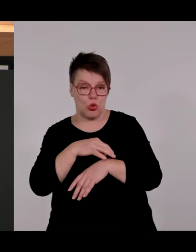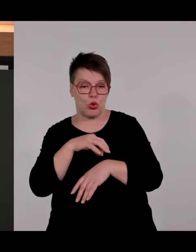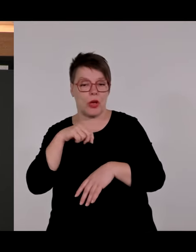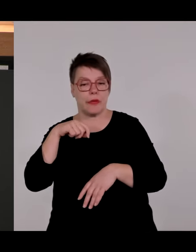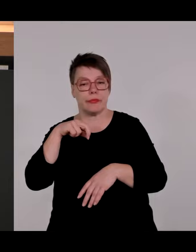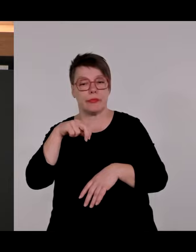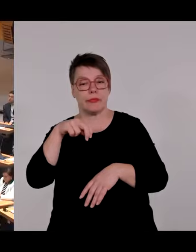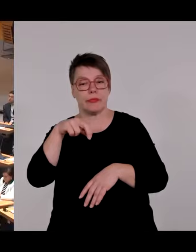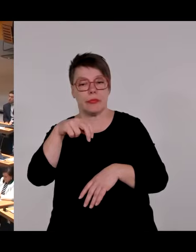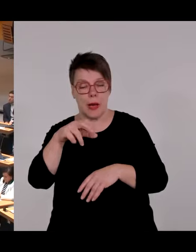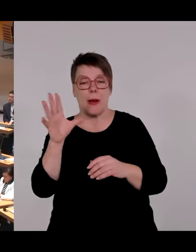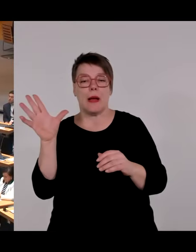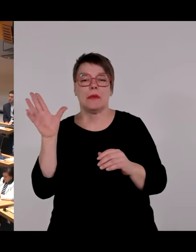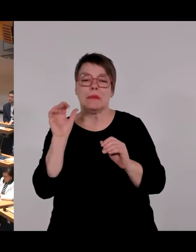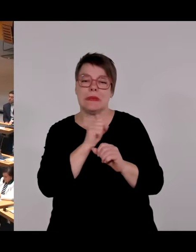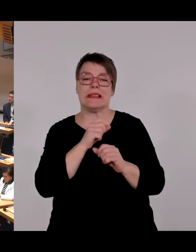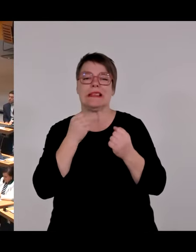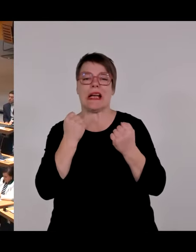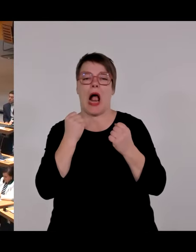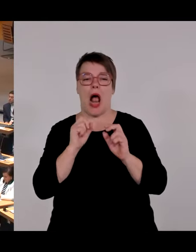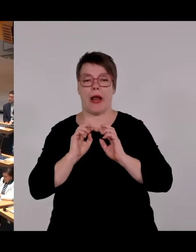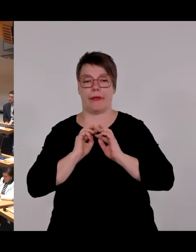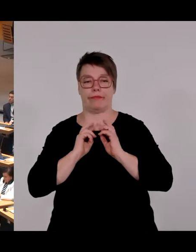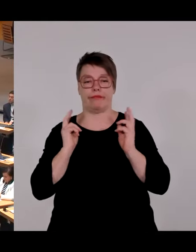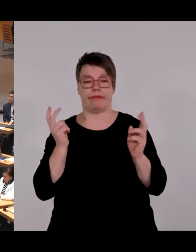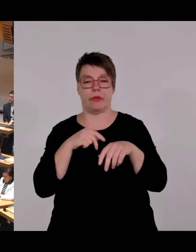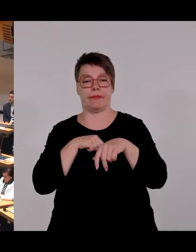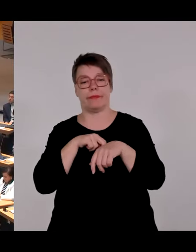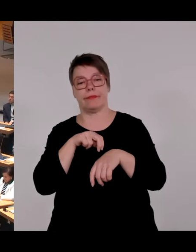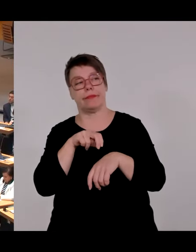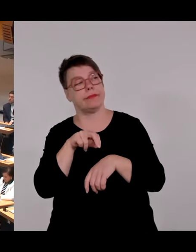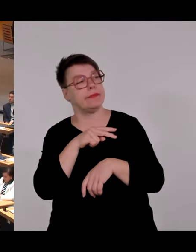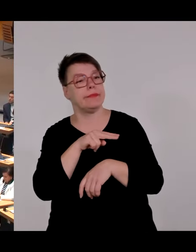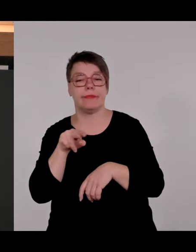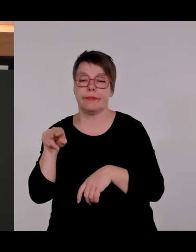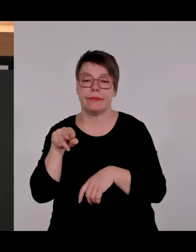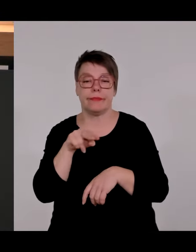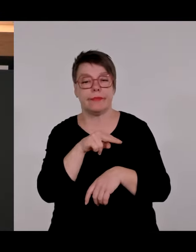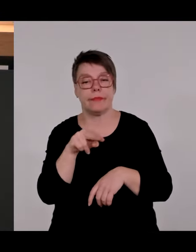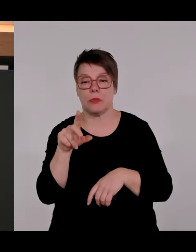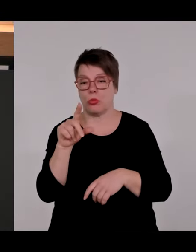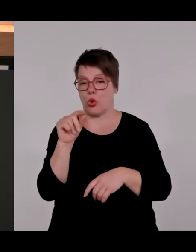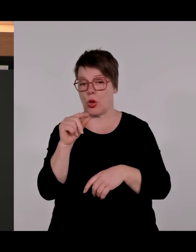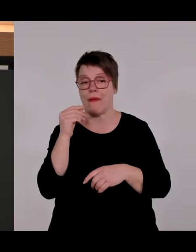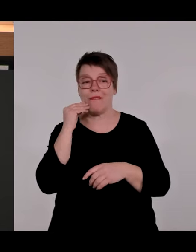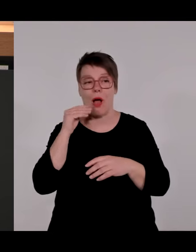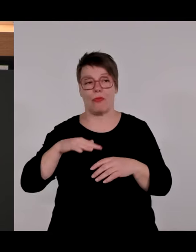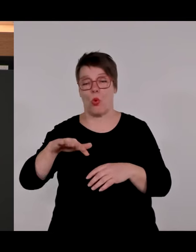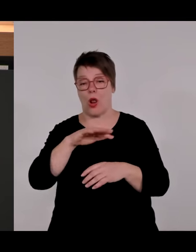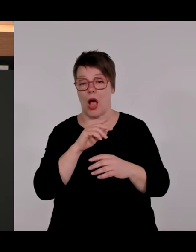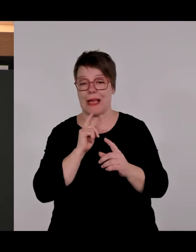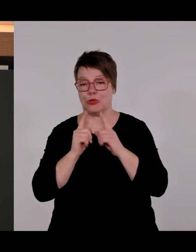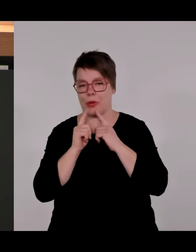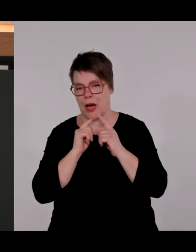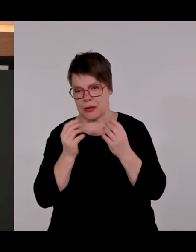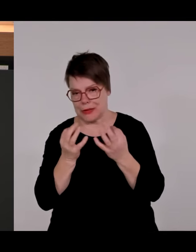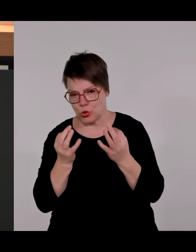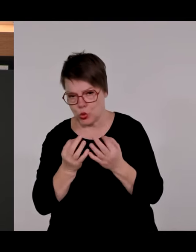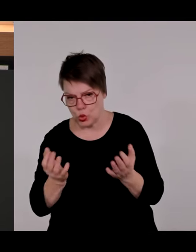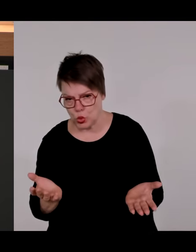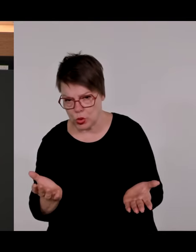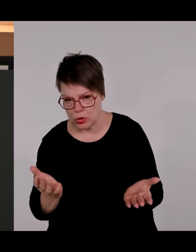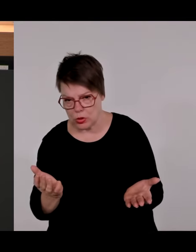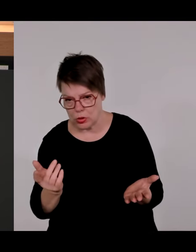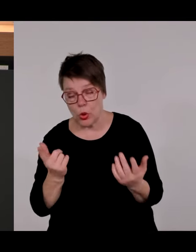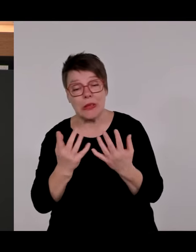Herren, wenn Zäune gegen Crack-Abhängigkeit helfen würden, wären die USA voll